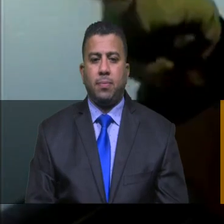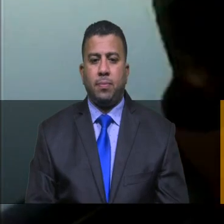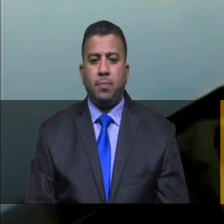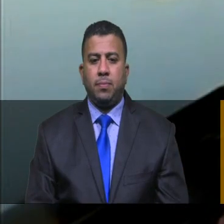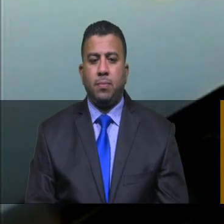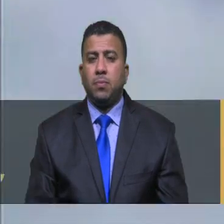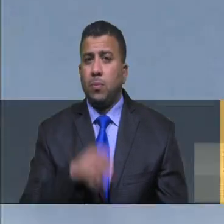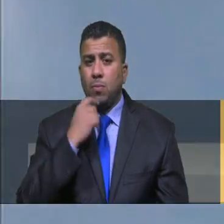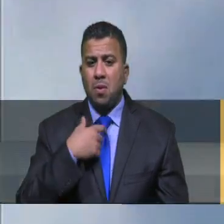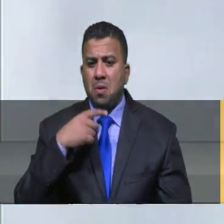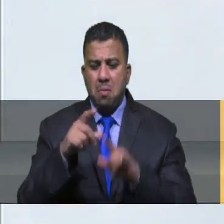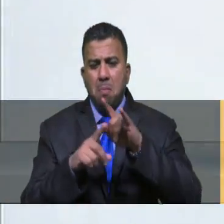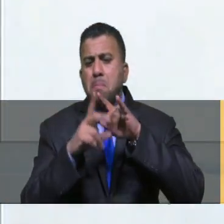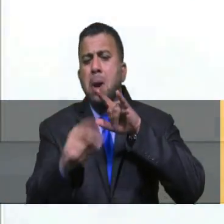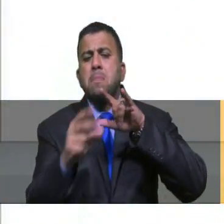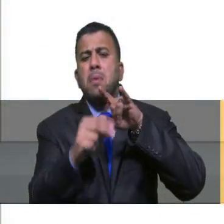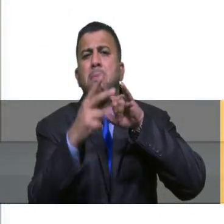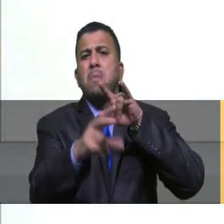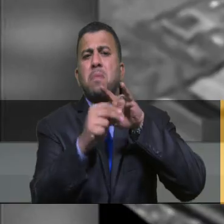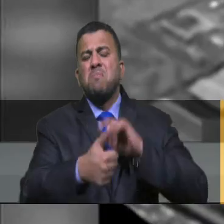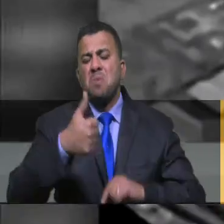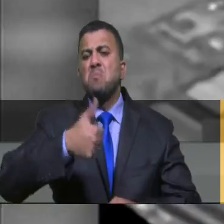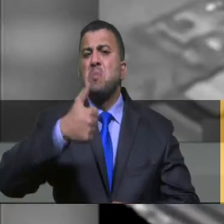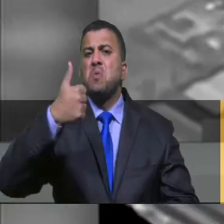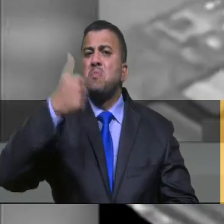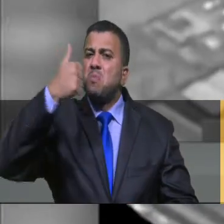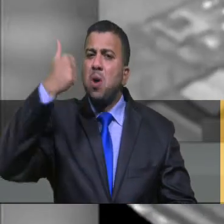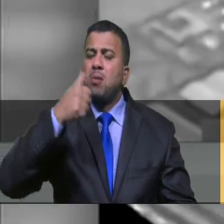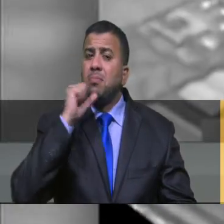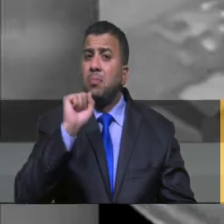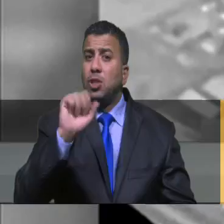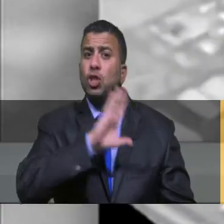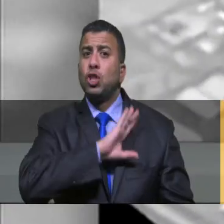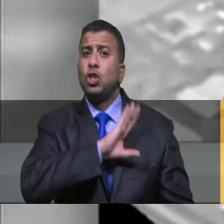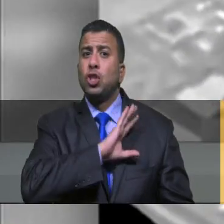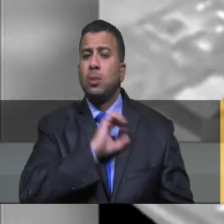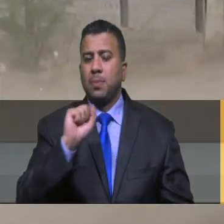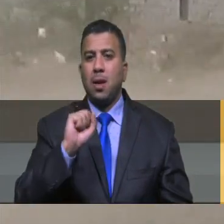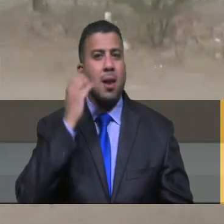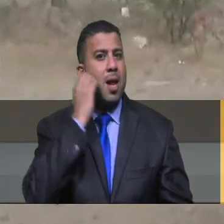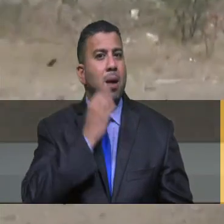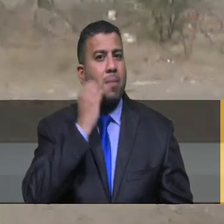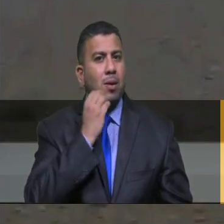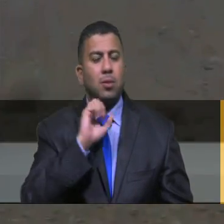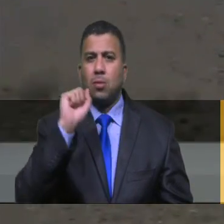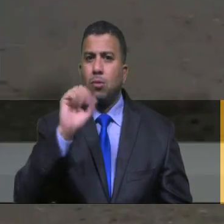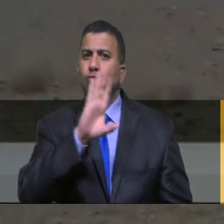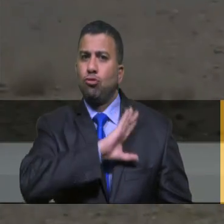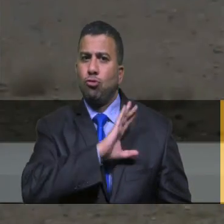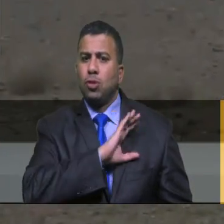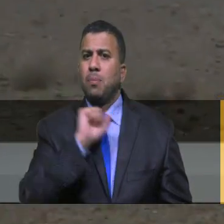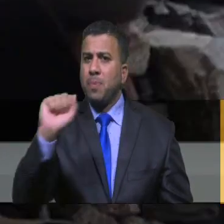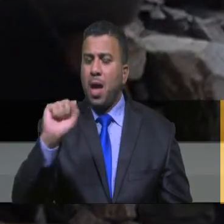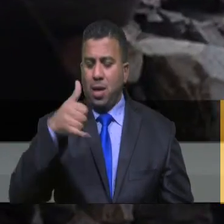الانتصارات الميدانية المتتالية التي يسطر بطولاتها أبناء قواتنا المسلحة وقوات المقاومة